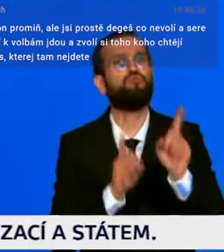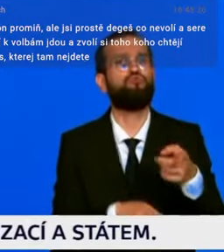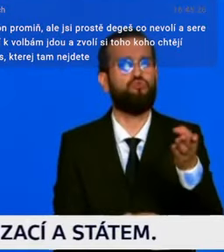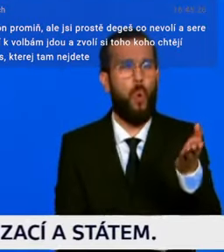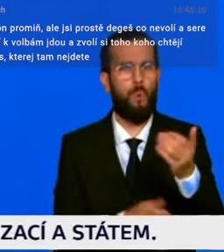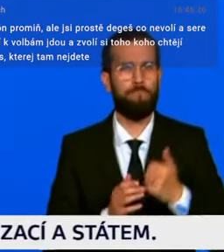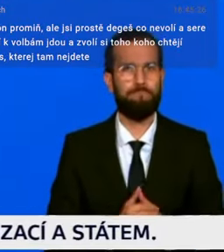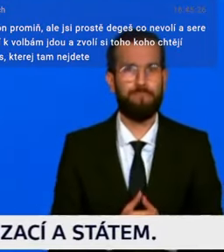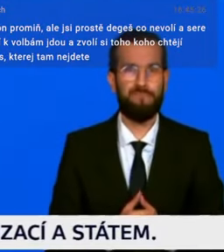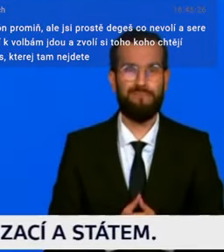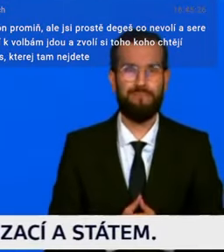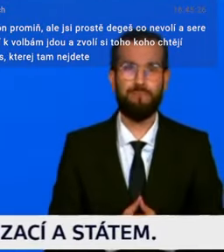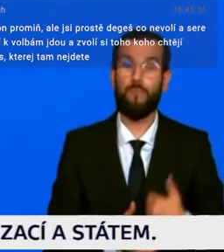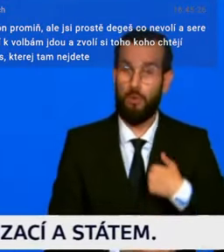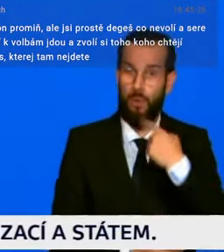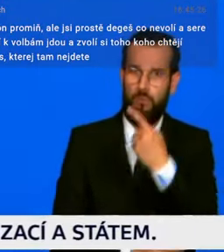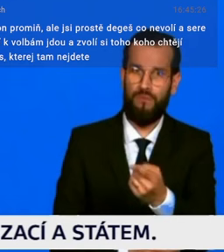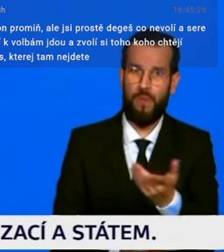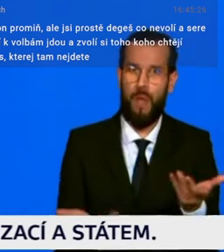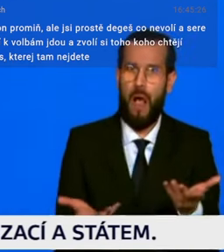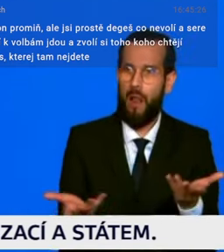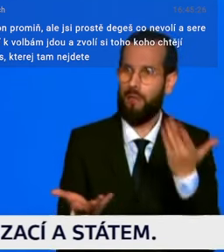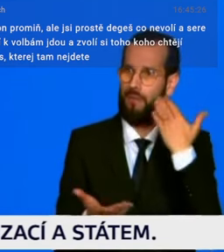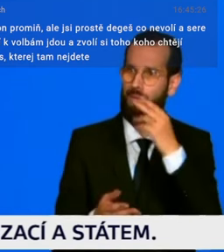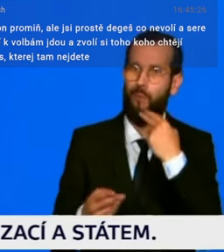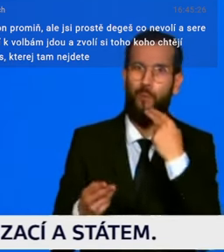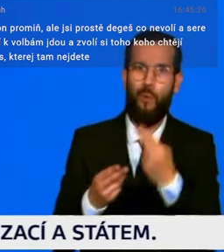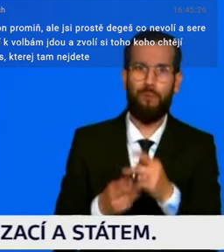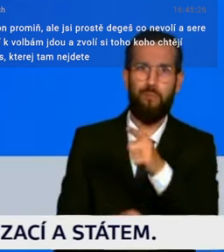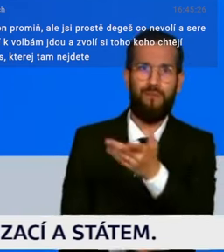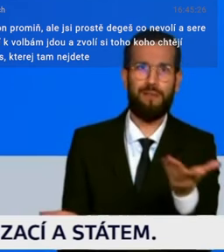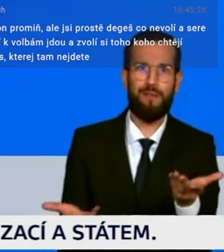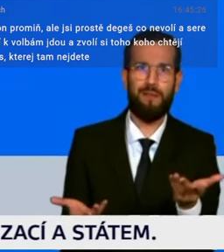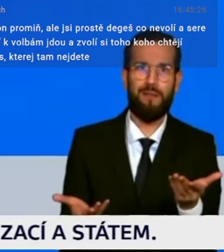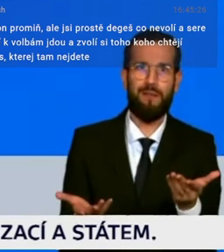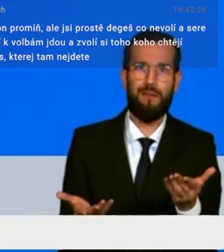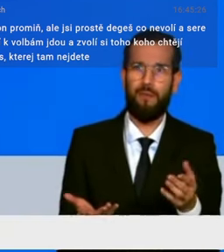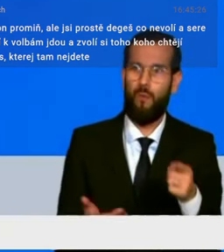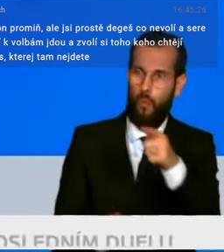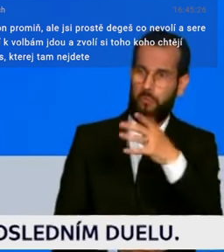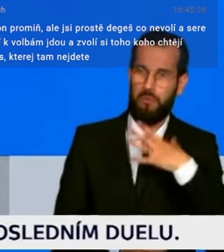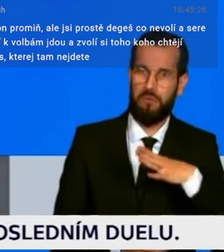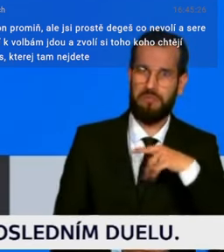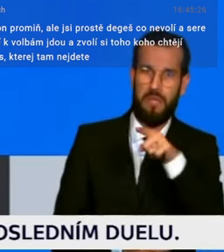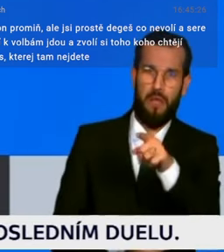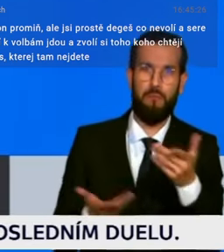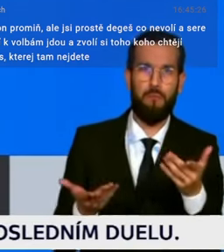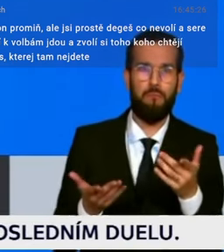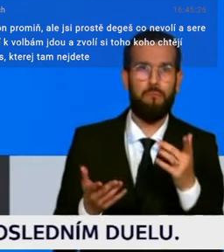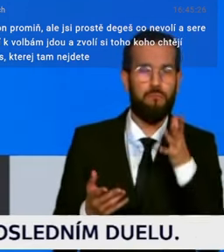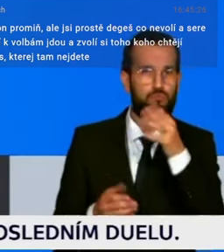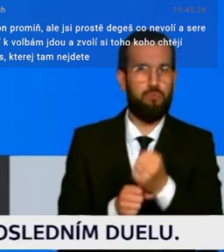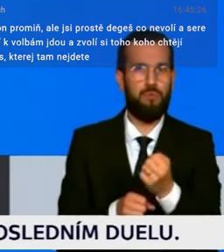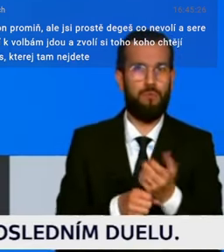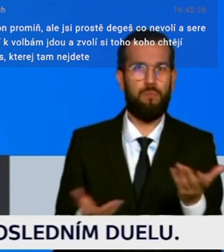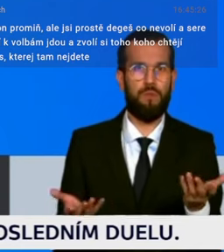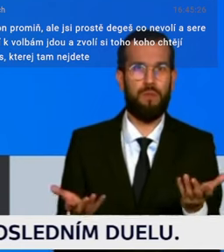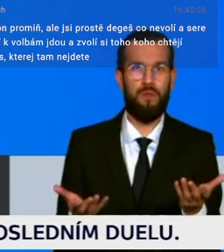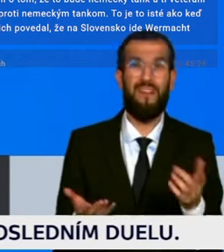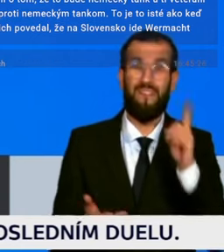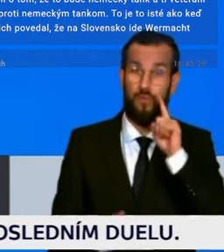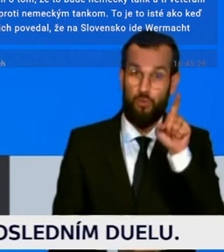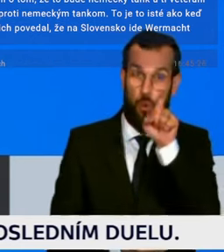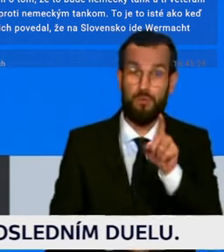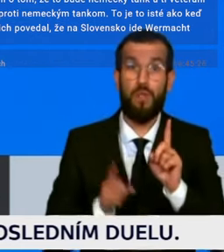ozbrojených síl ja poviem ale my sme nepočuli odpoveď od kandidáta ktorý chce byť vrchným veliteľom ozbrojených síl lebo tá